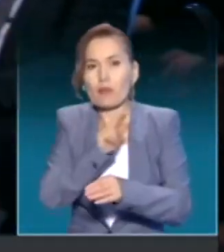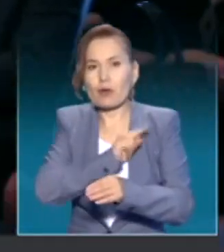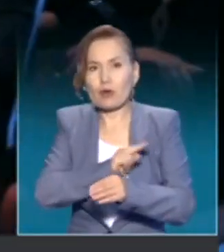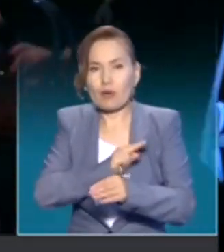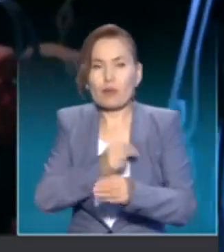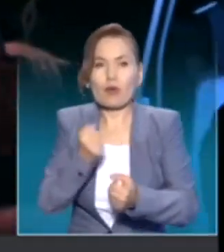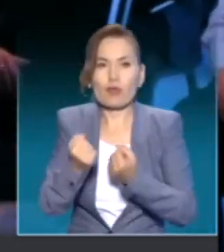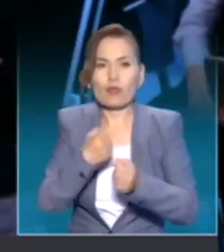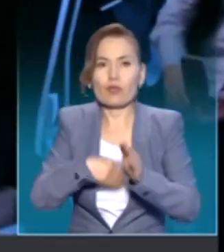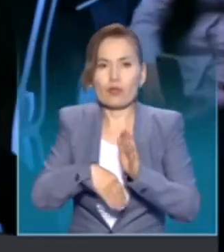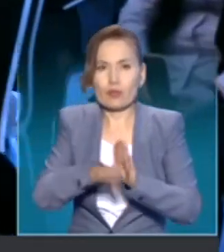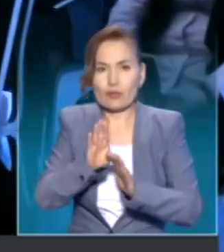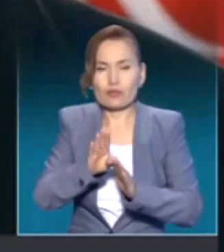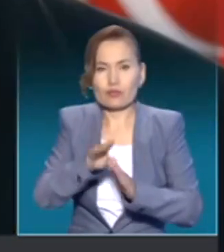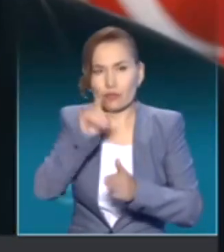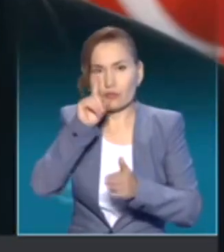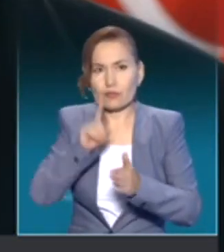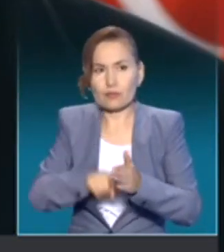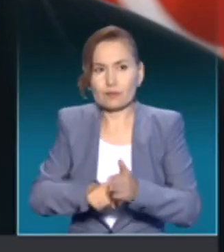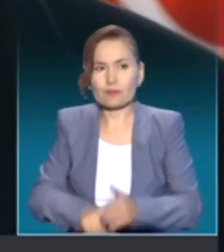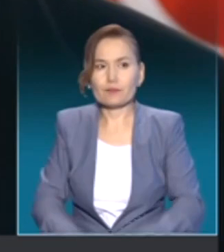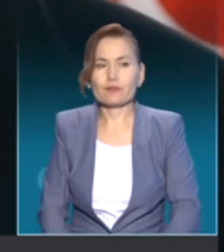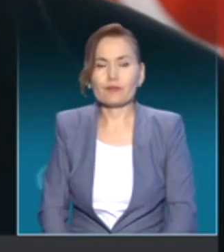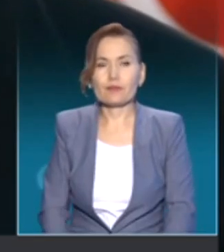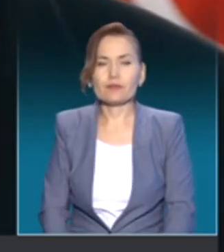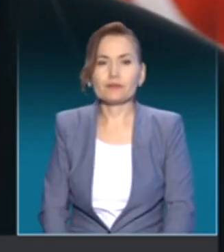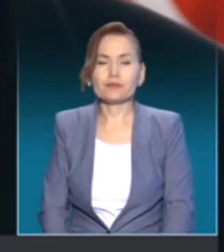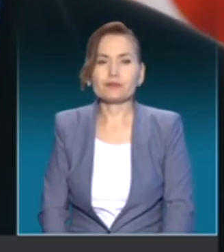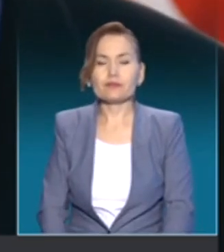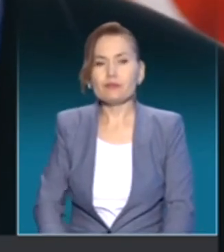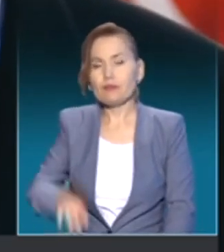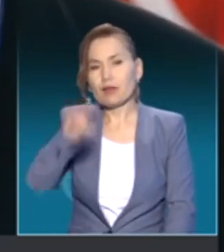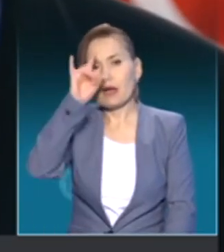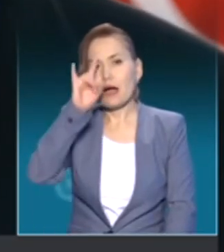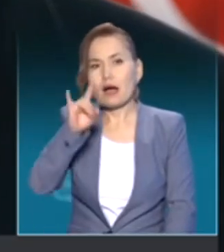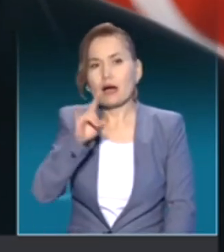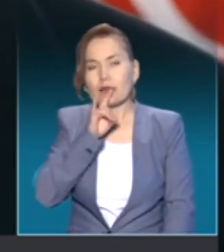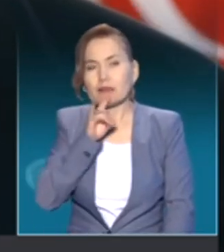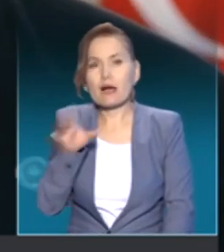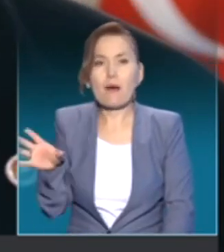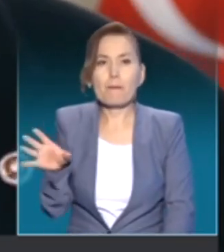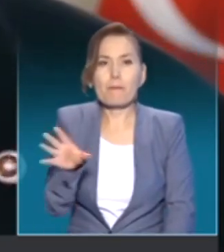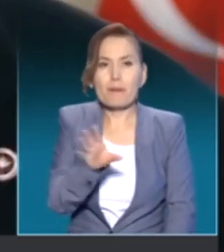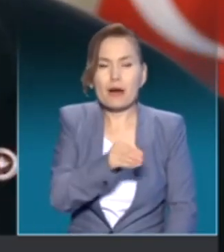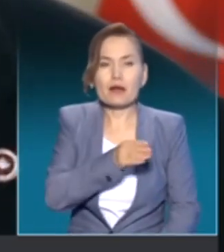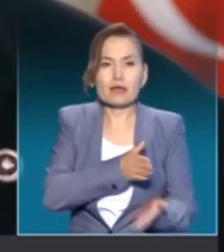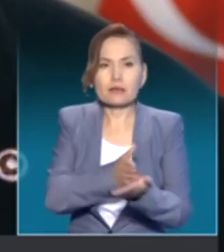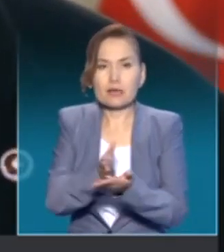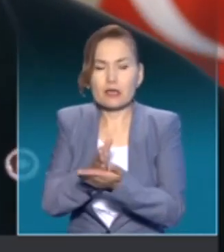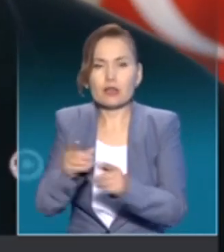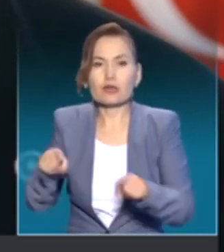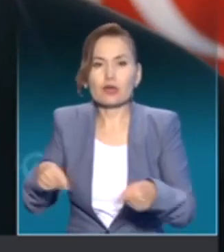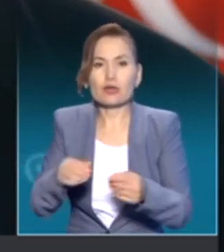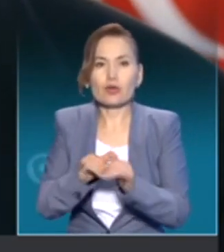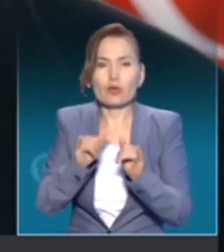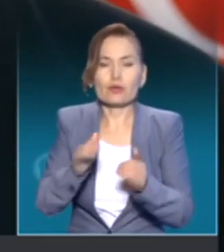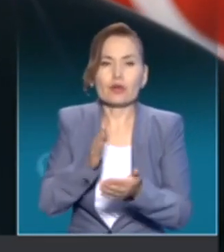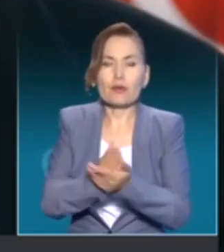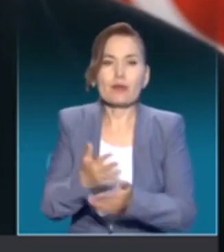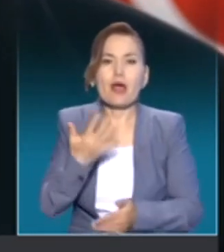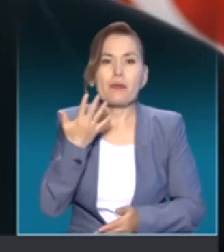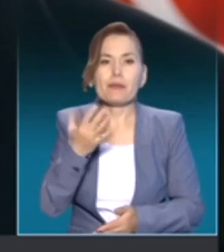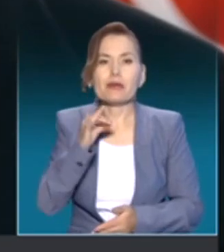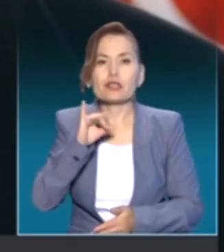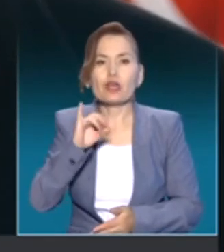көтеретіні сөзсіз. Қазақстанда 100-ге жақын. Қазақстан барлық салада жаңарып, жаңғырып жатыр. Мұның бір көрінісі 5-ші